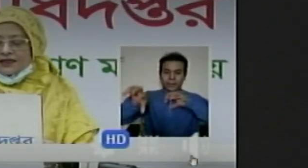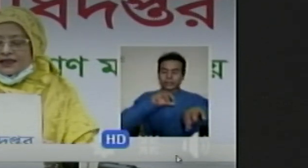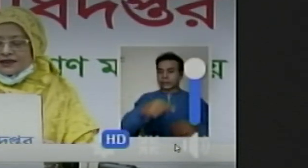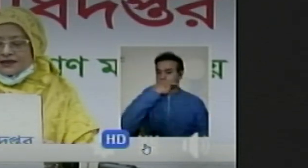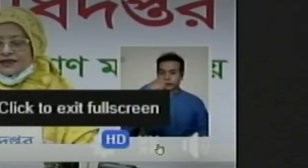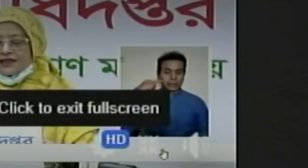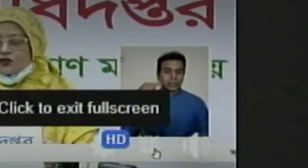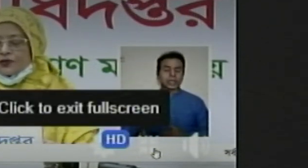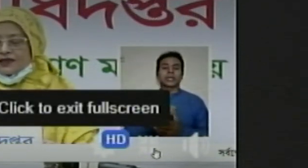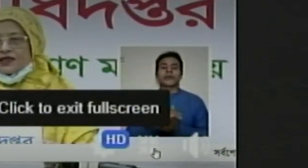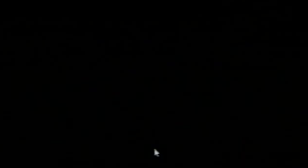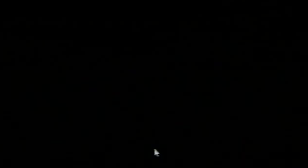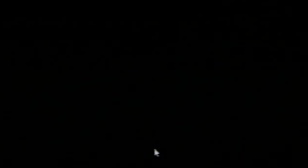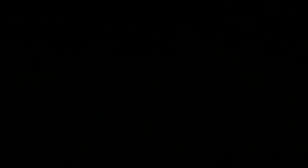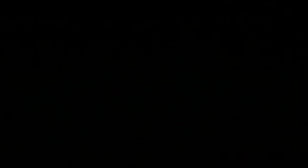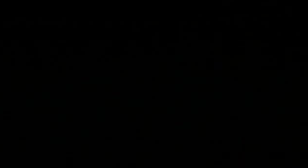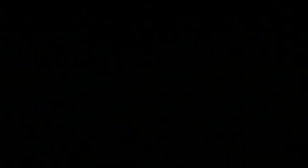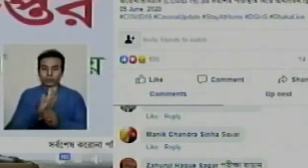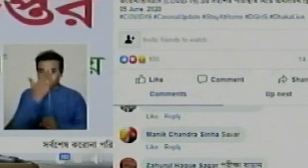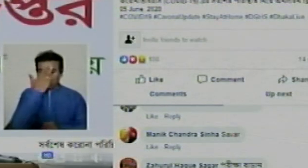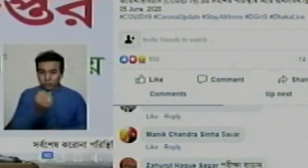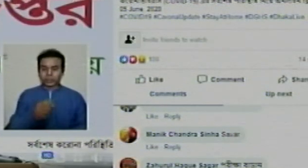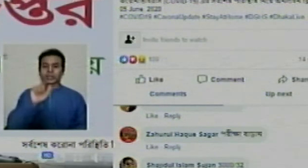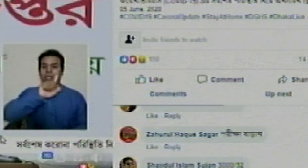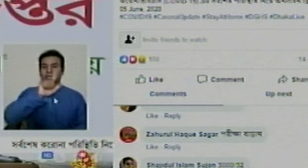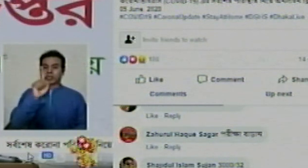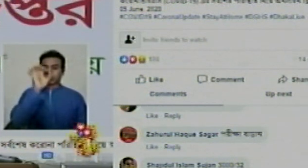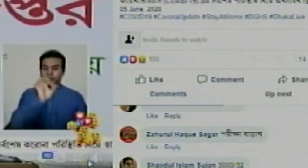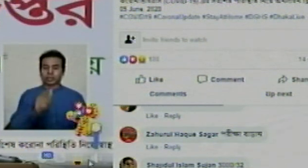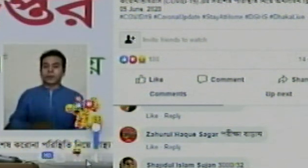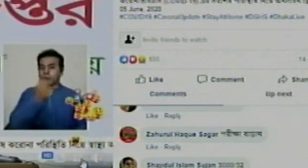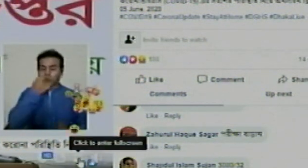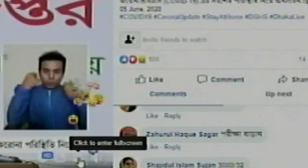এখানে দেখা যাচ্ছে লিঙ্গভেদে শনাক্তের হার পুরুষ